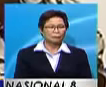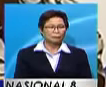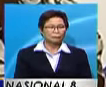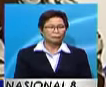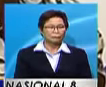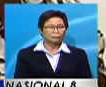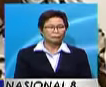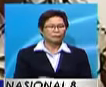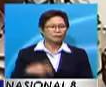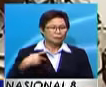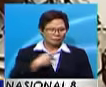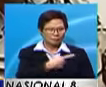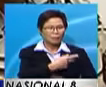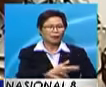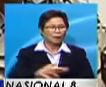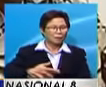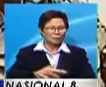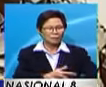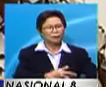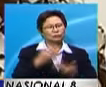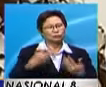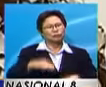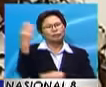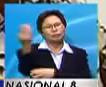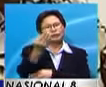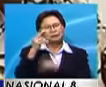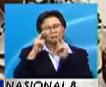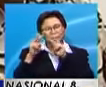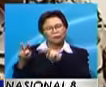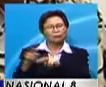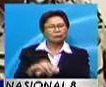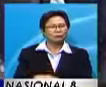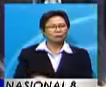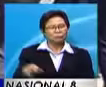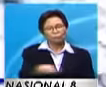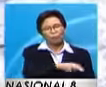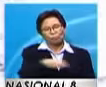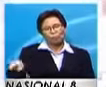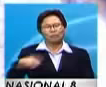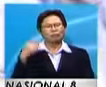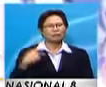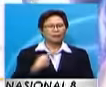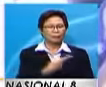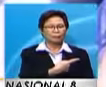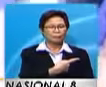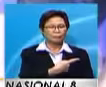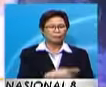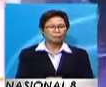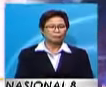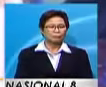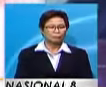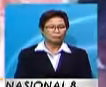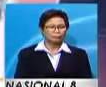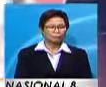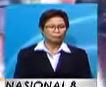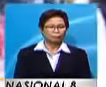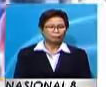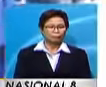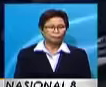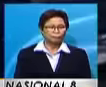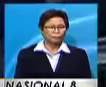kami bagi anaknya sudah biasa melihat dia selalu bisa naik sendiri rekam ini kalau dia bentuknya keanehan